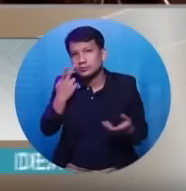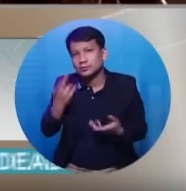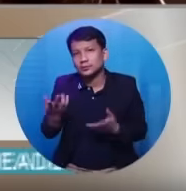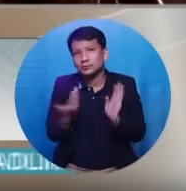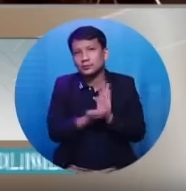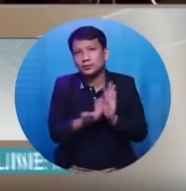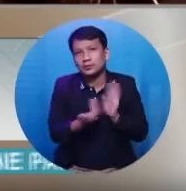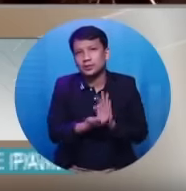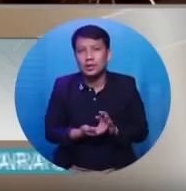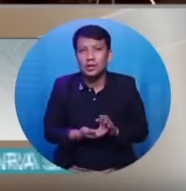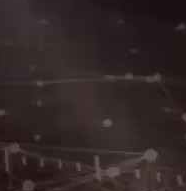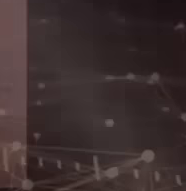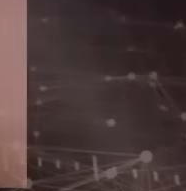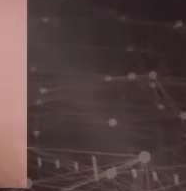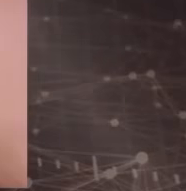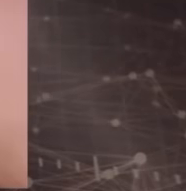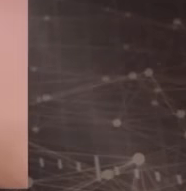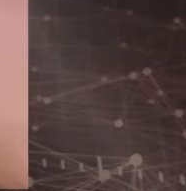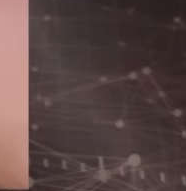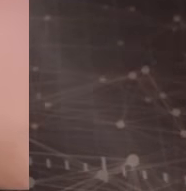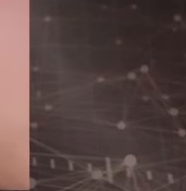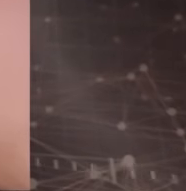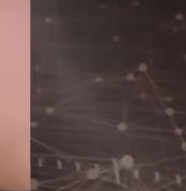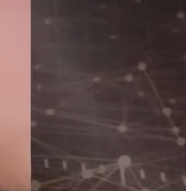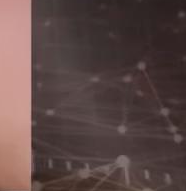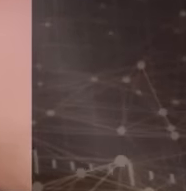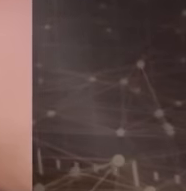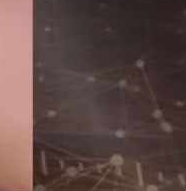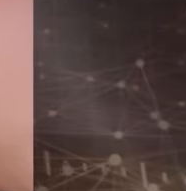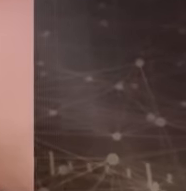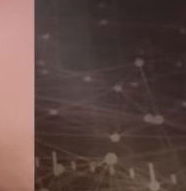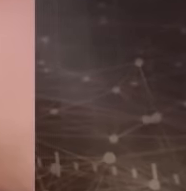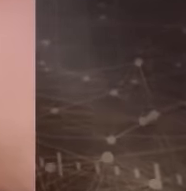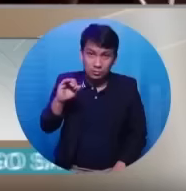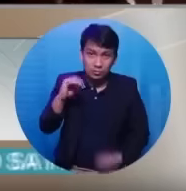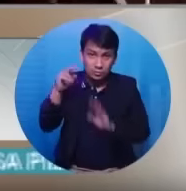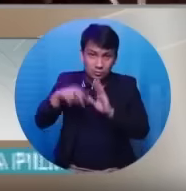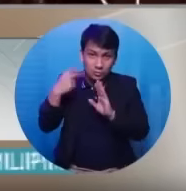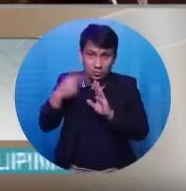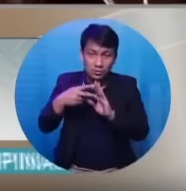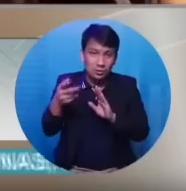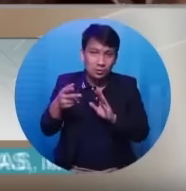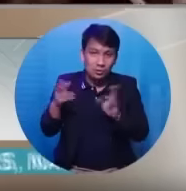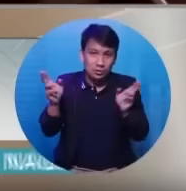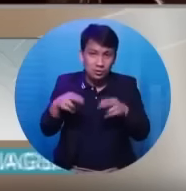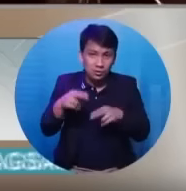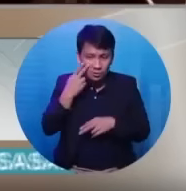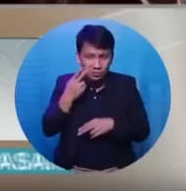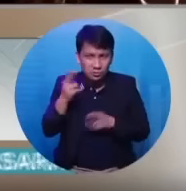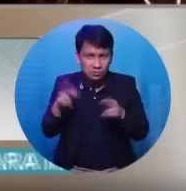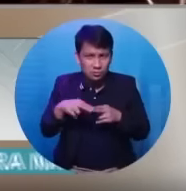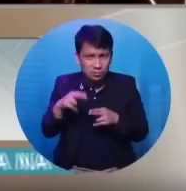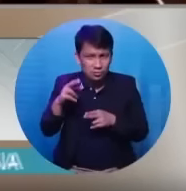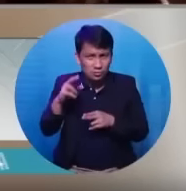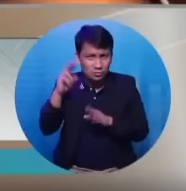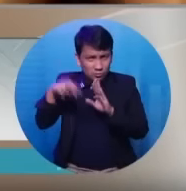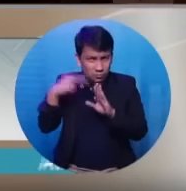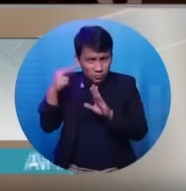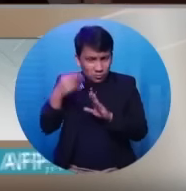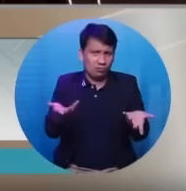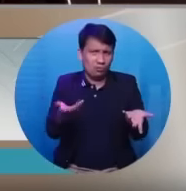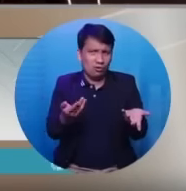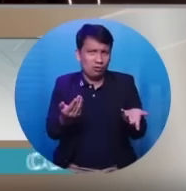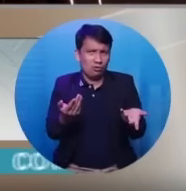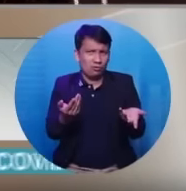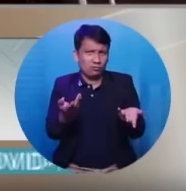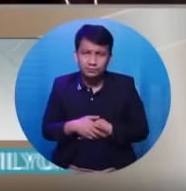po akong nakuha, sir. Sa CCTV camera ko, meron akong na-save na video clip siya na ang basis ko is yung audio recording na nag-uusap